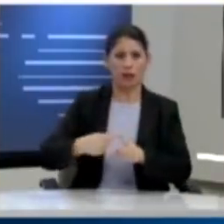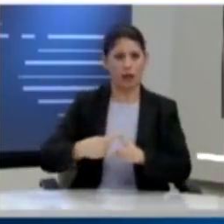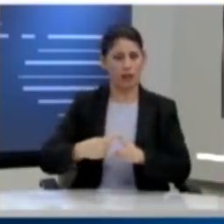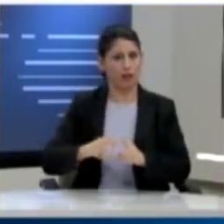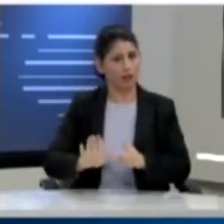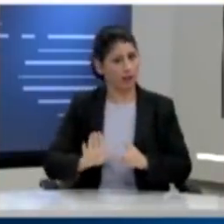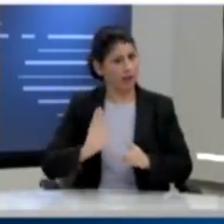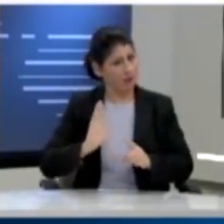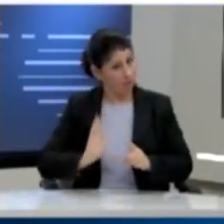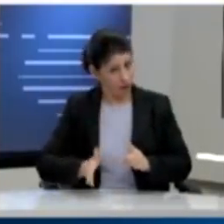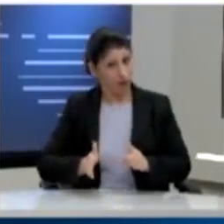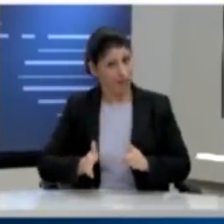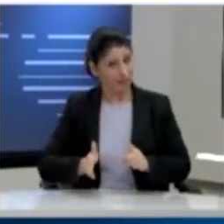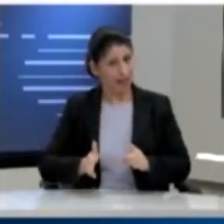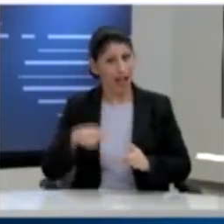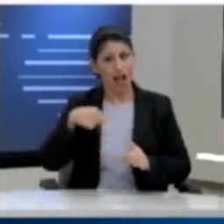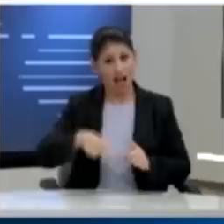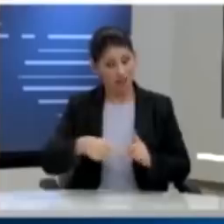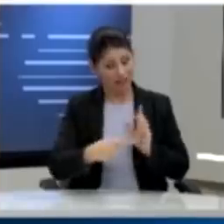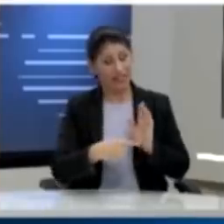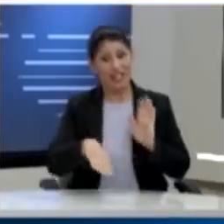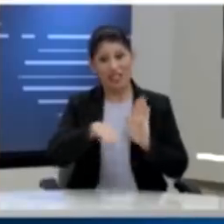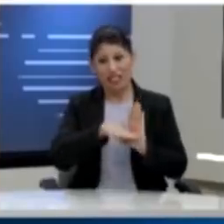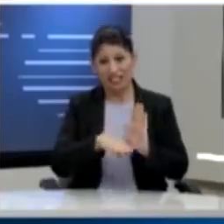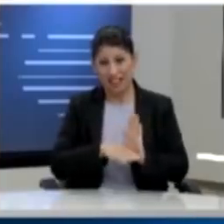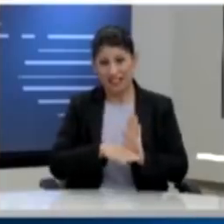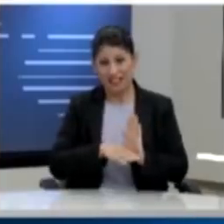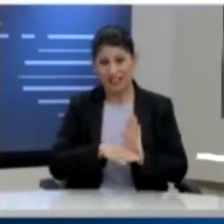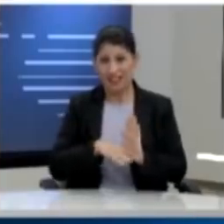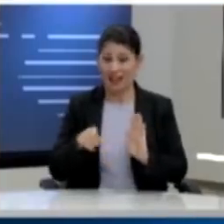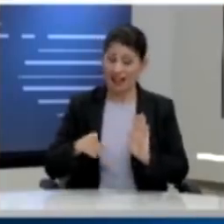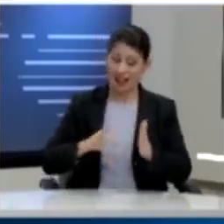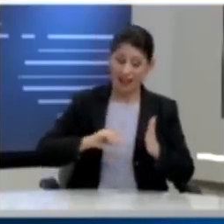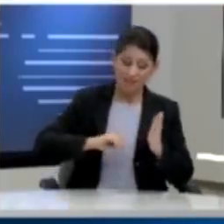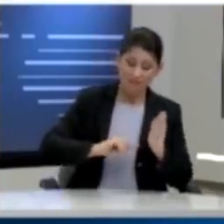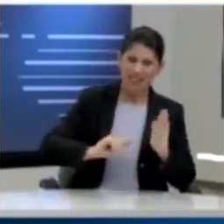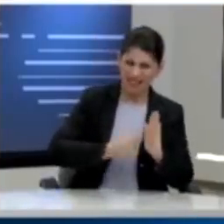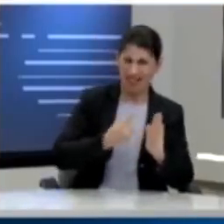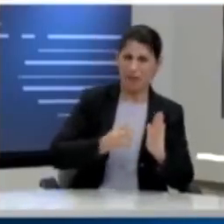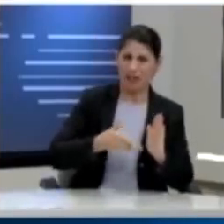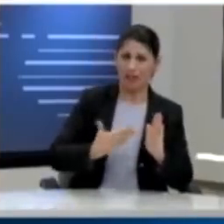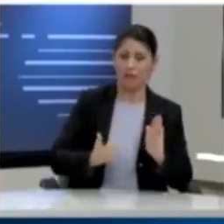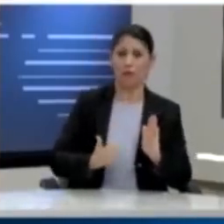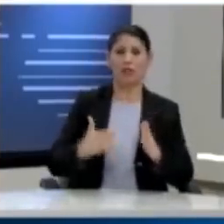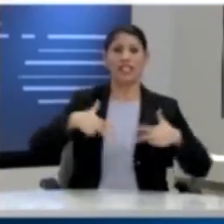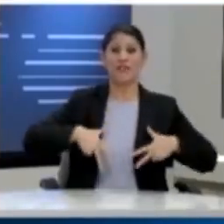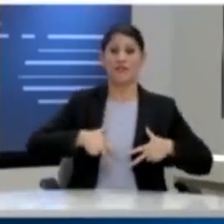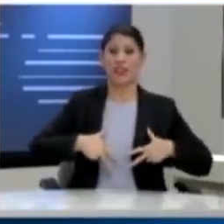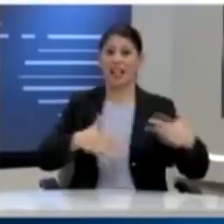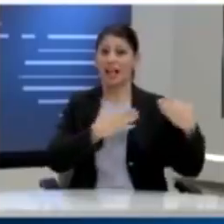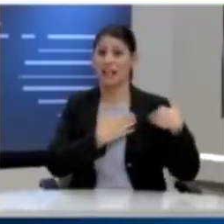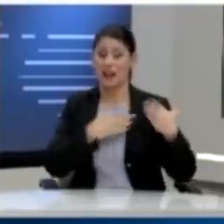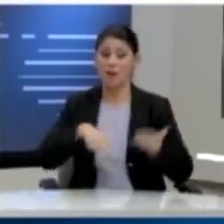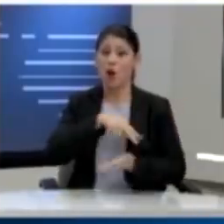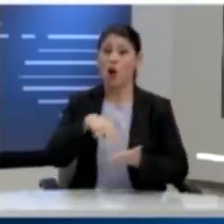δυνατόν να θίξετε αυτές τις διατάξεις όταν η κυβέρνησή σας έχει αναλάβει ρόλο σημειοφόρου του ΝΑΤΟ στην